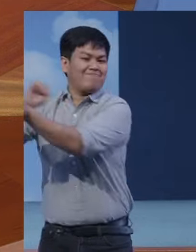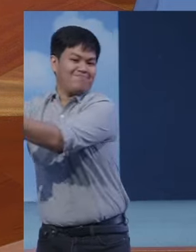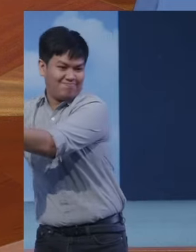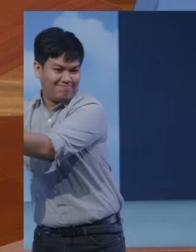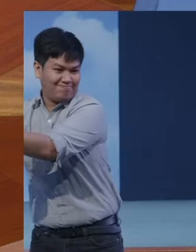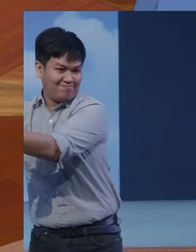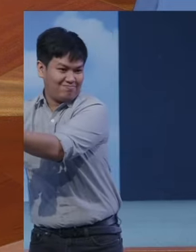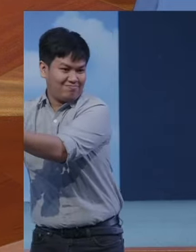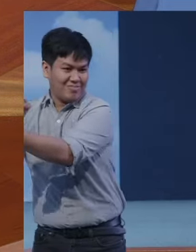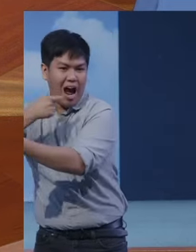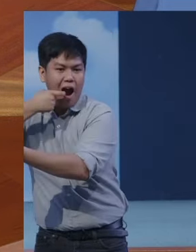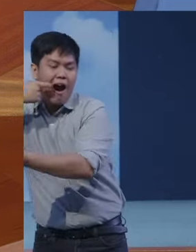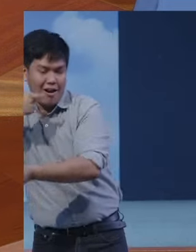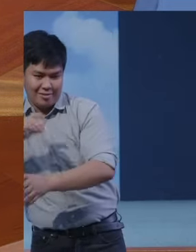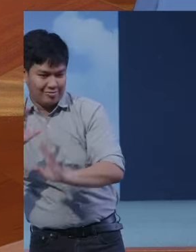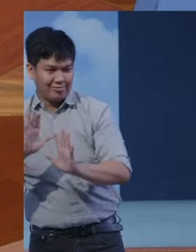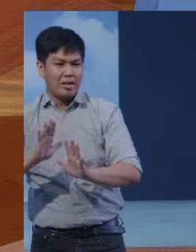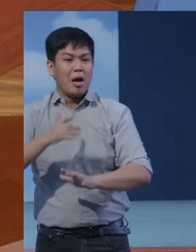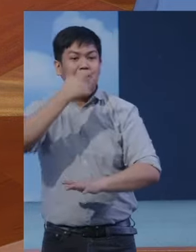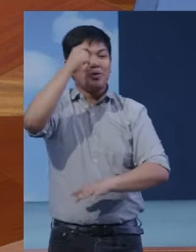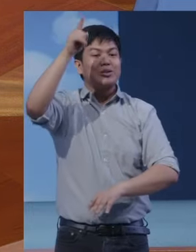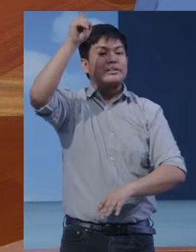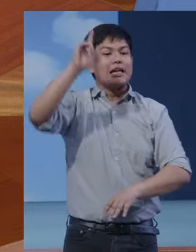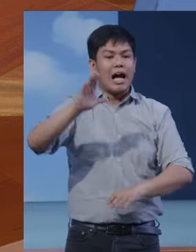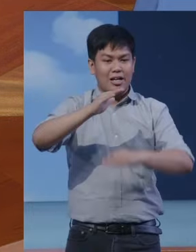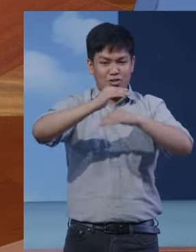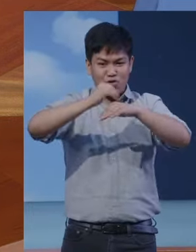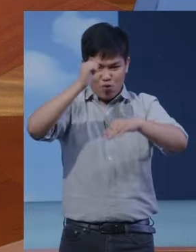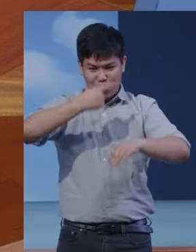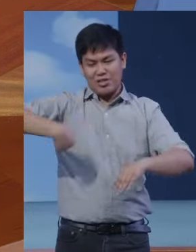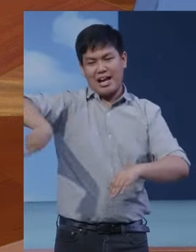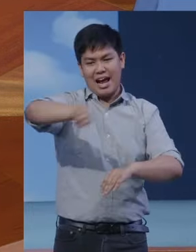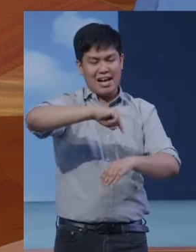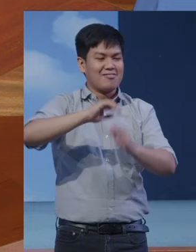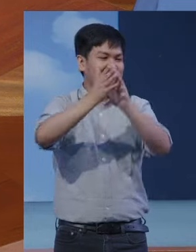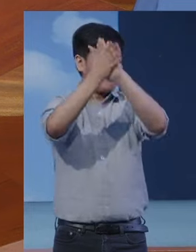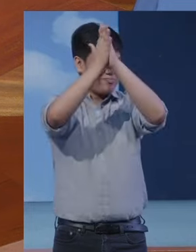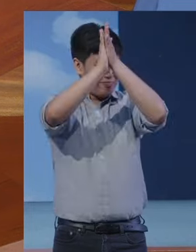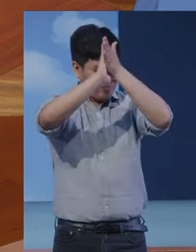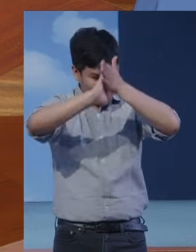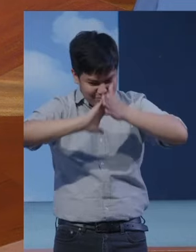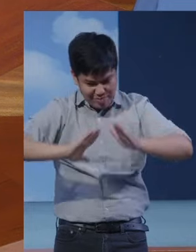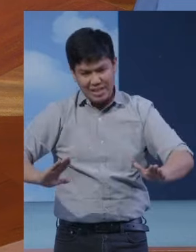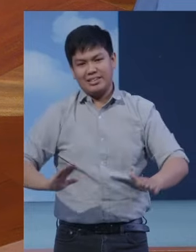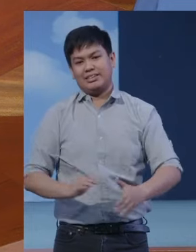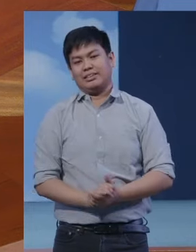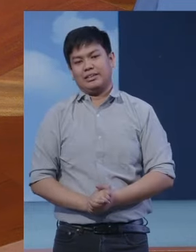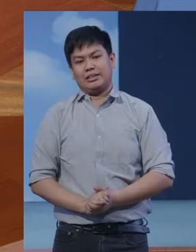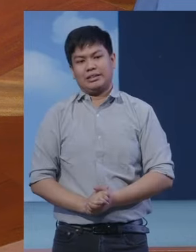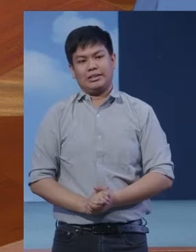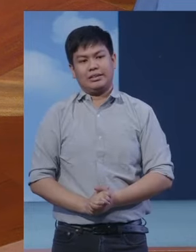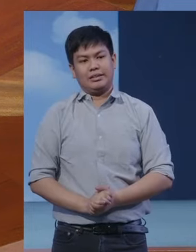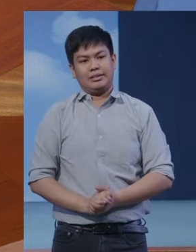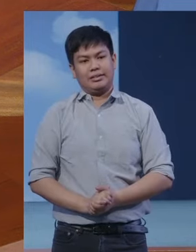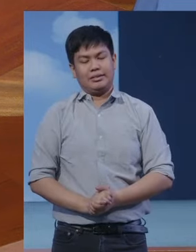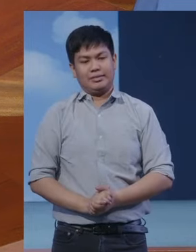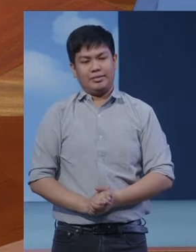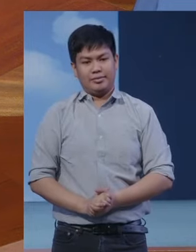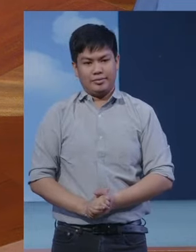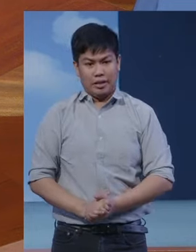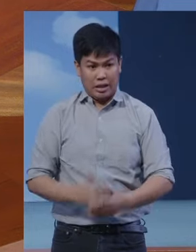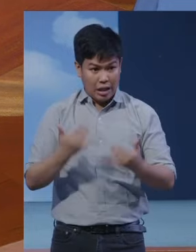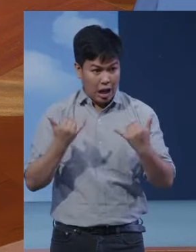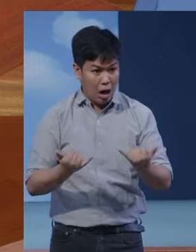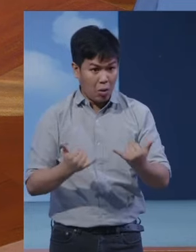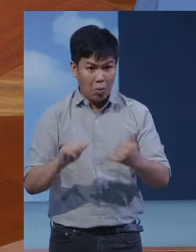God has called you to peace for how do you know wife whether you will save your husband aka ng